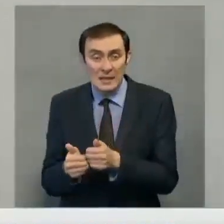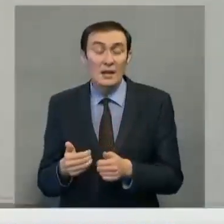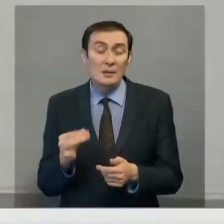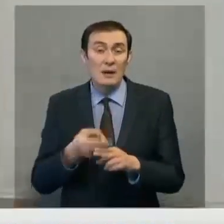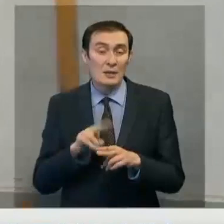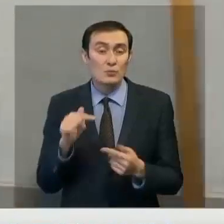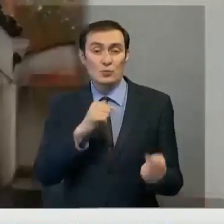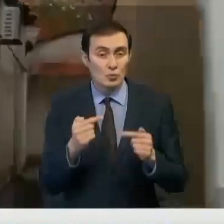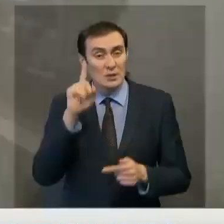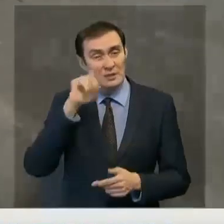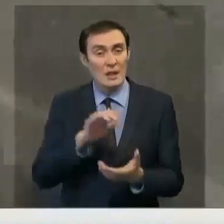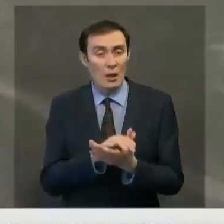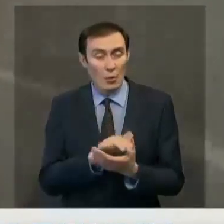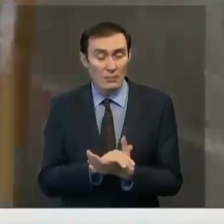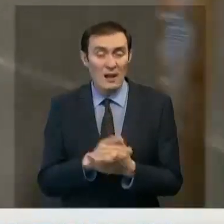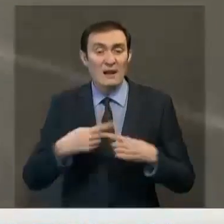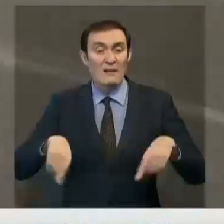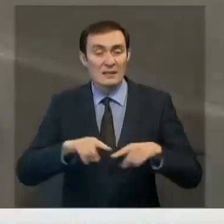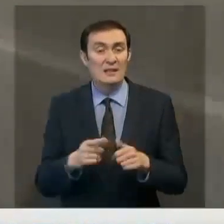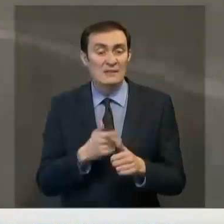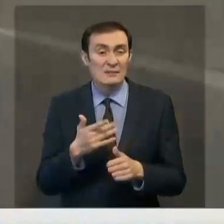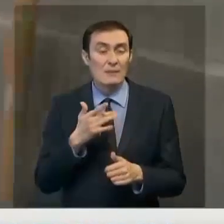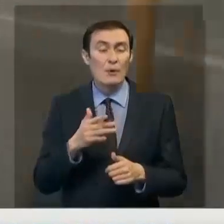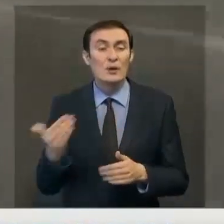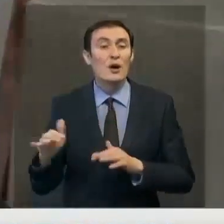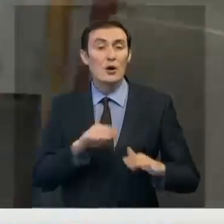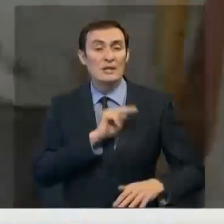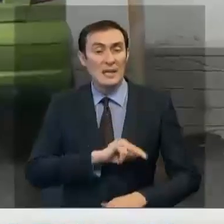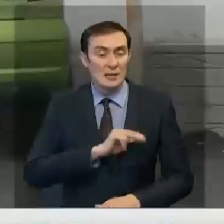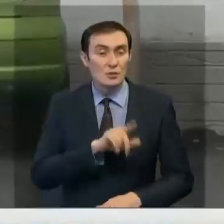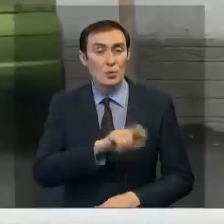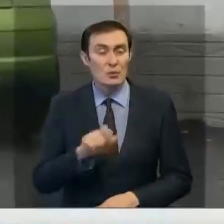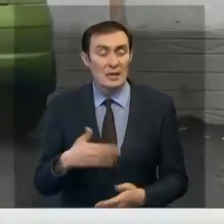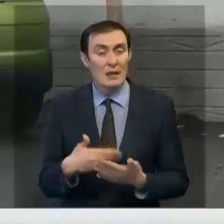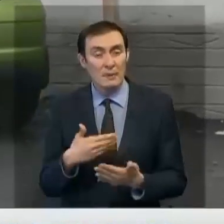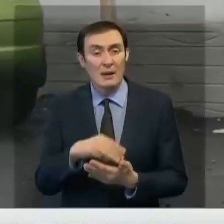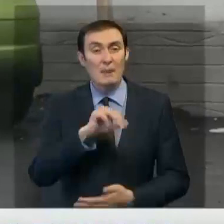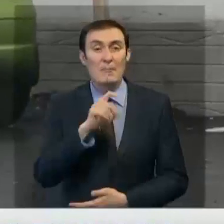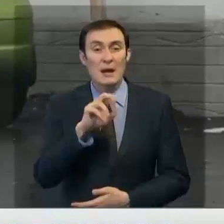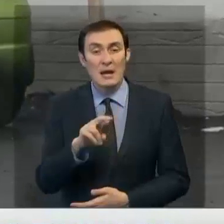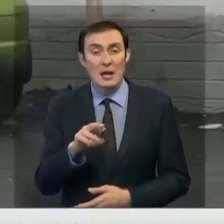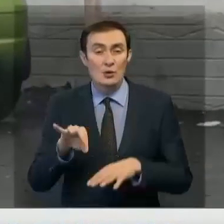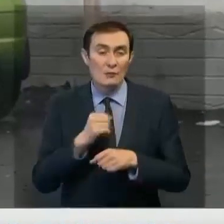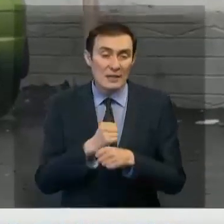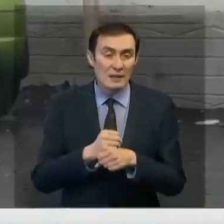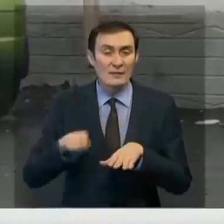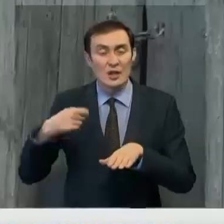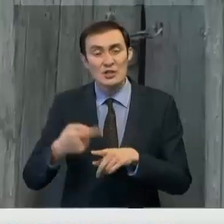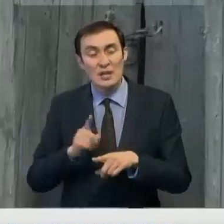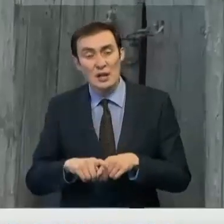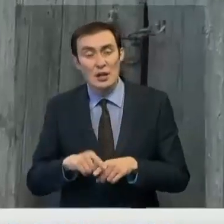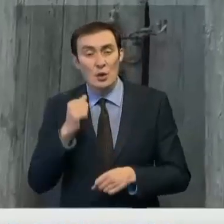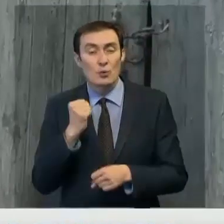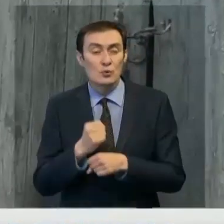соседи хорошо знакомы друг с другом. Кварталы же называли породы деятельности местных жителей. К примеру, махалля ювелиров, ткачей или